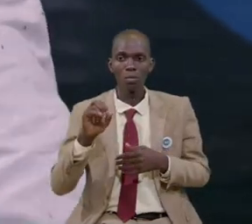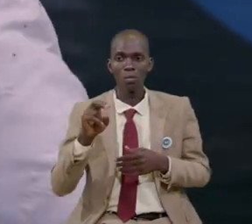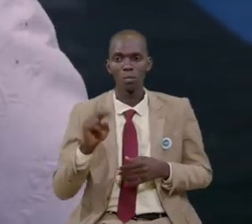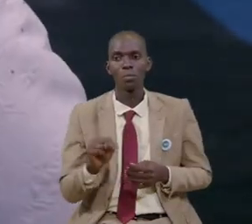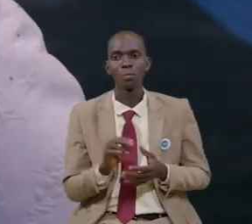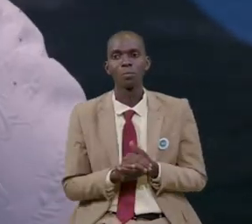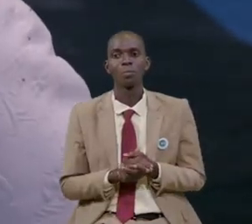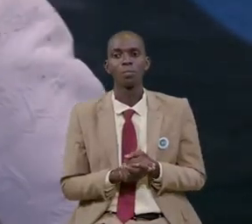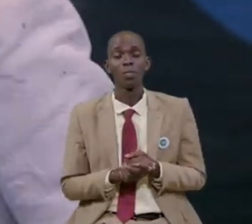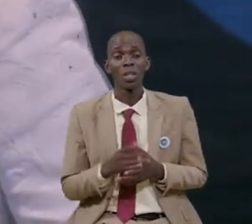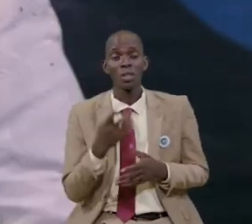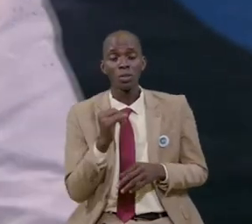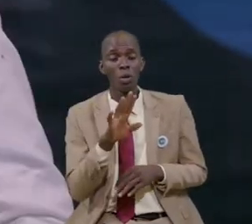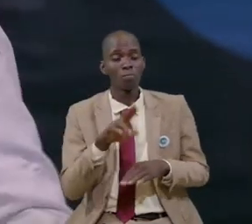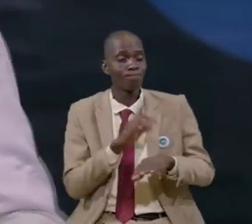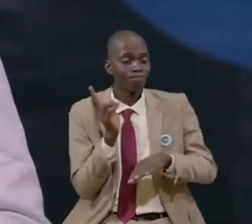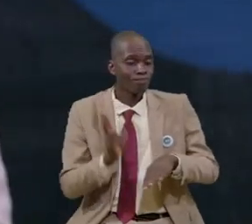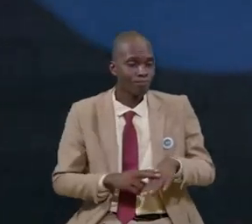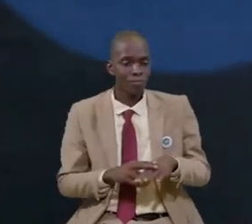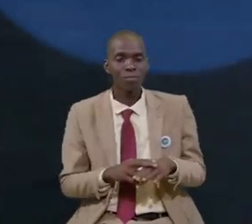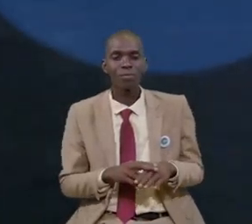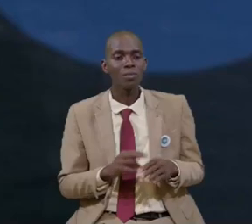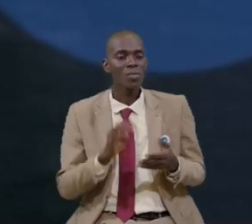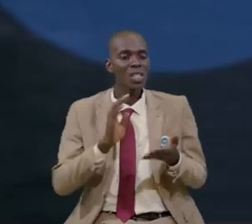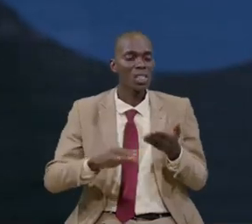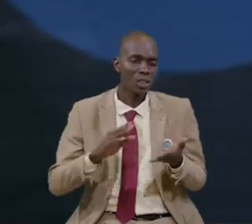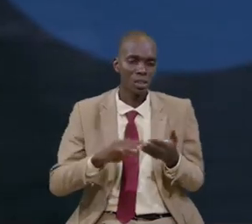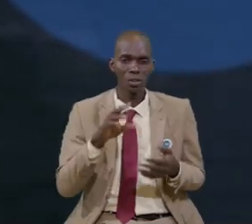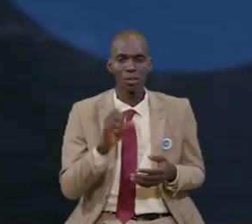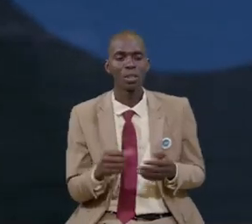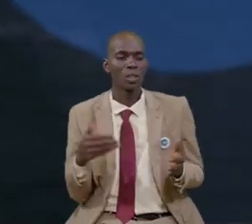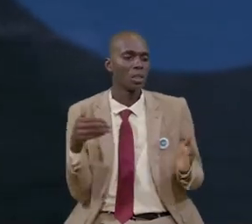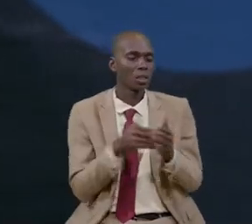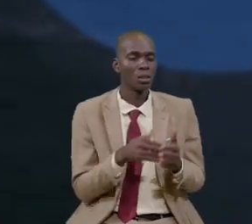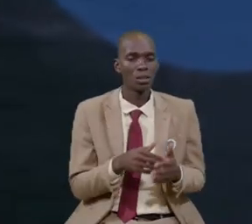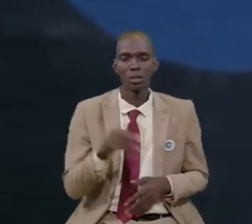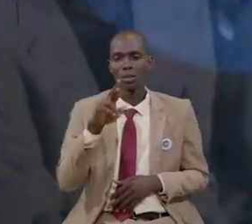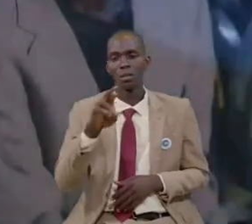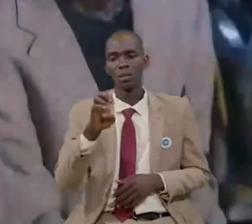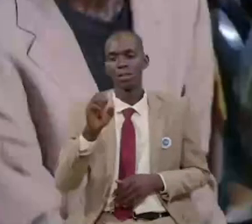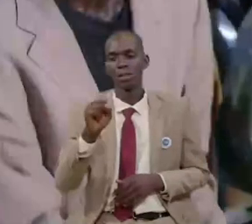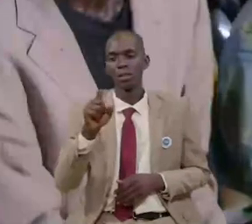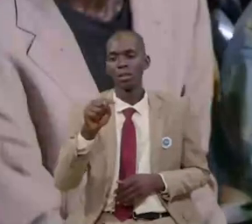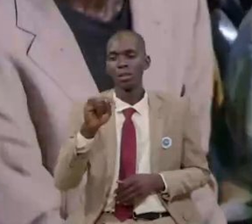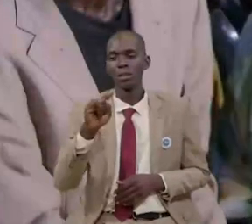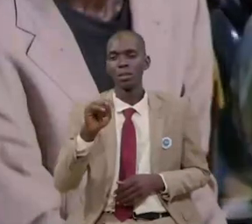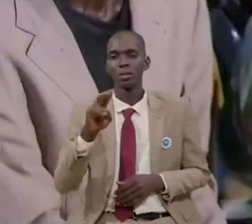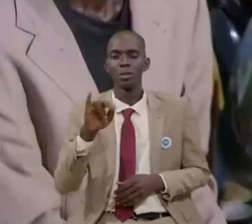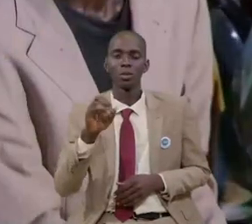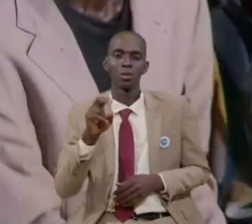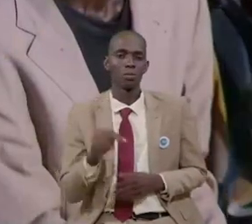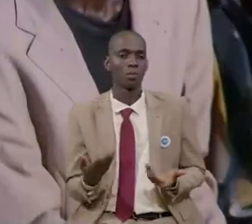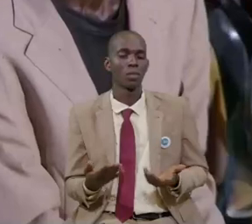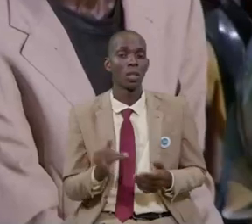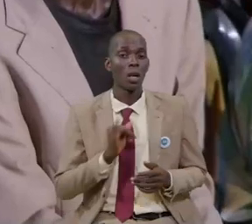excuses fréquentes contre la restitution. Vous connaissez la restitution? Lorsque